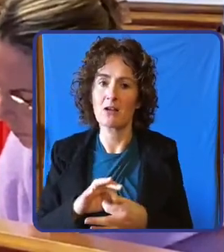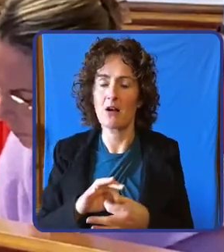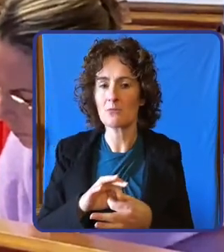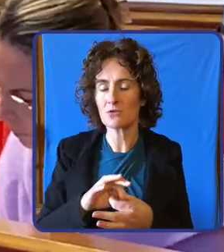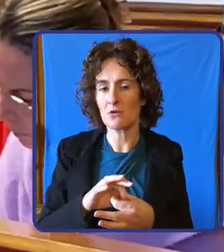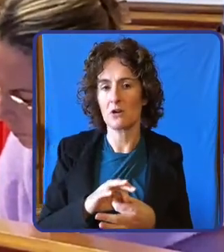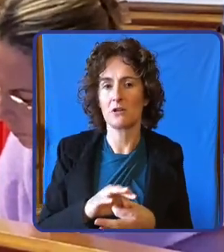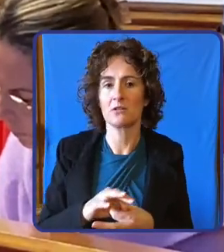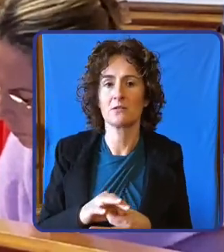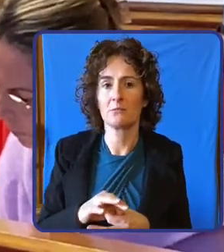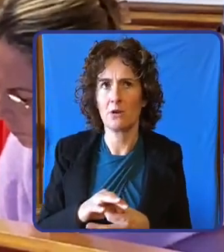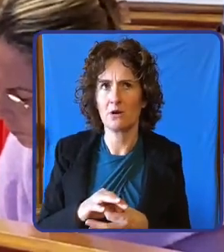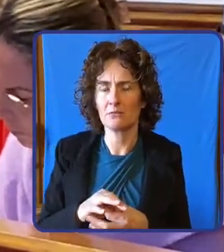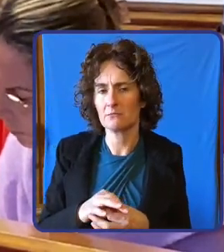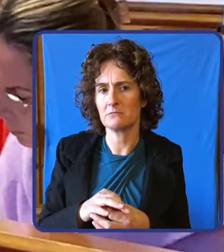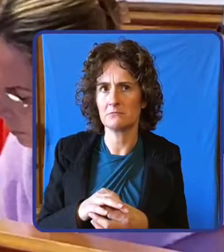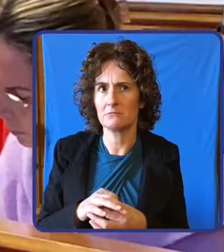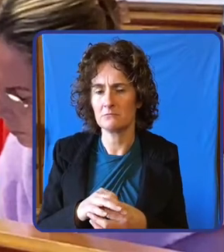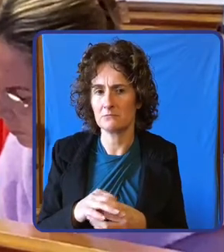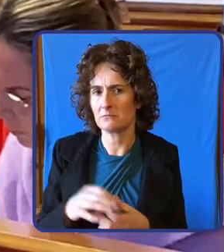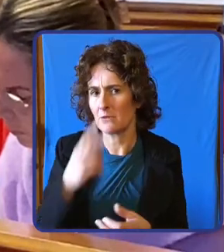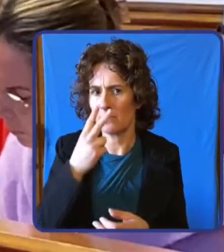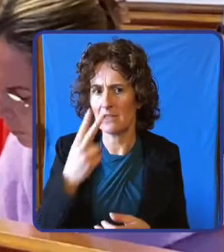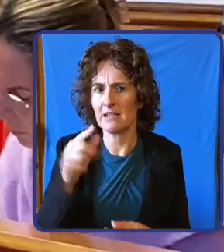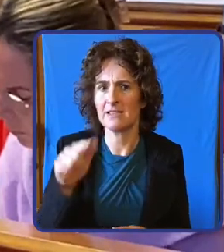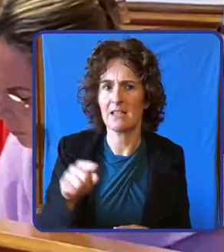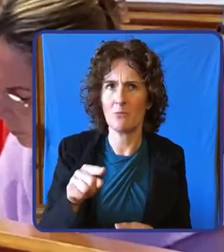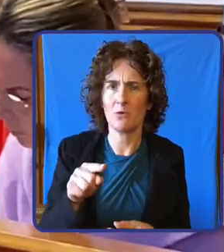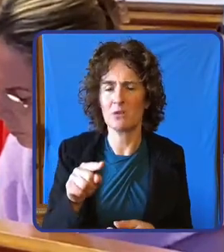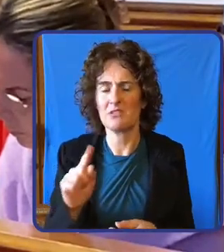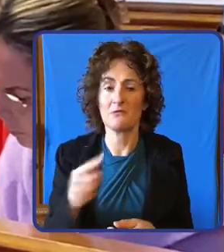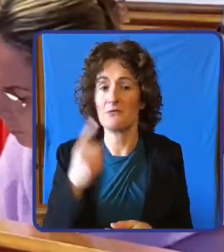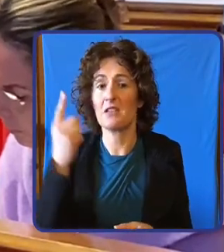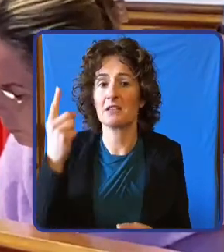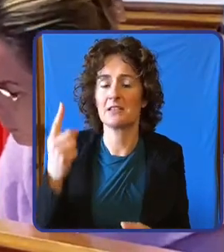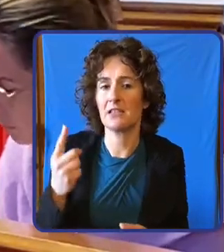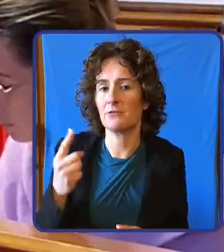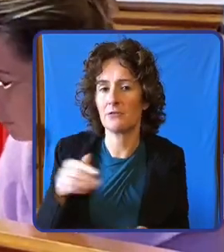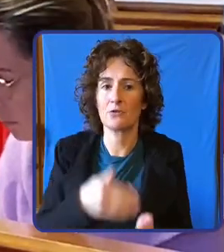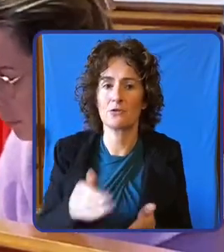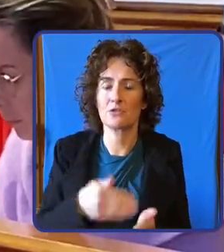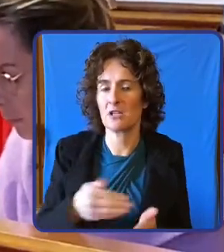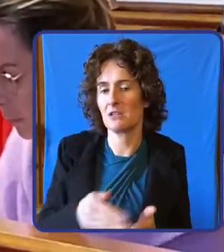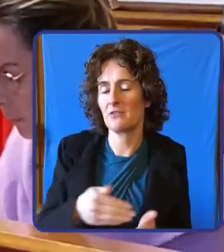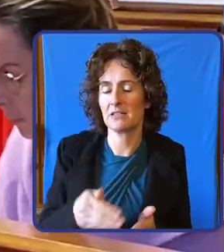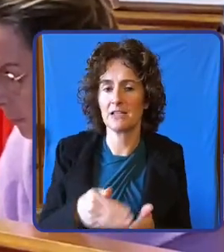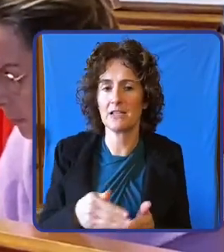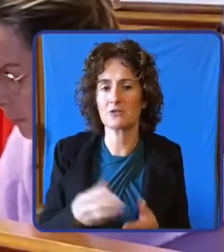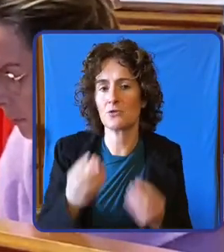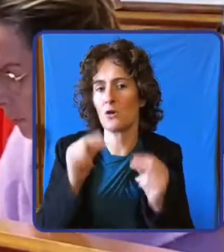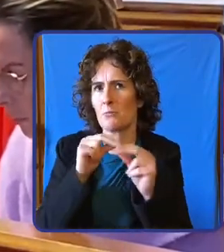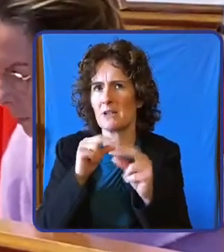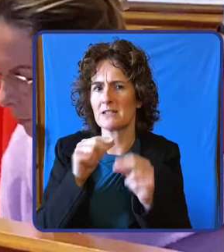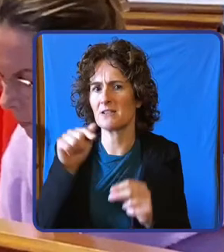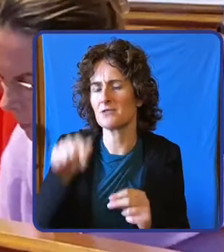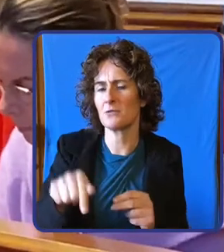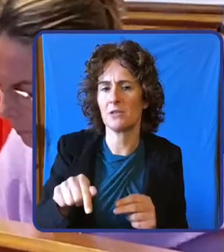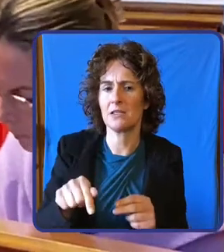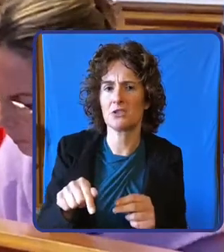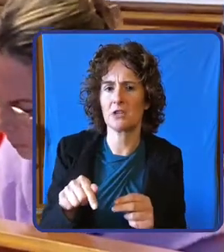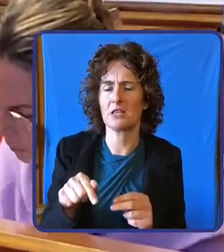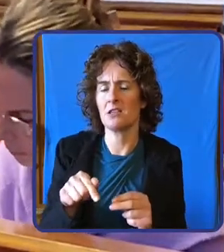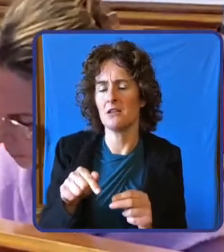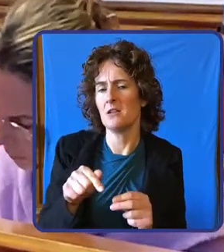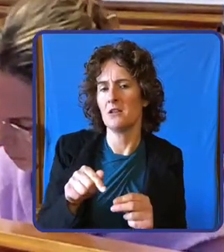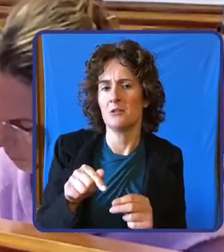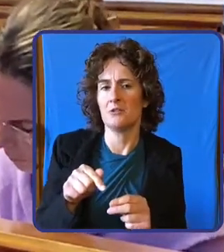fiktív költségvetésről beszélt a Fidesz kapcsán. Hát az öné, mi hogyha nem fiktív, mikor 600 milliós olyan tétel van benne például a bevételi oldalon,